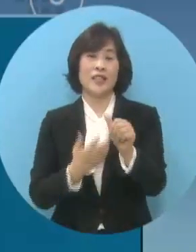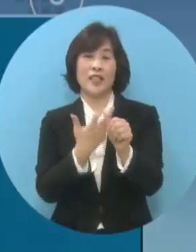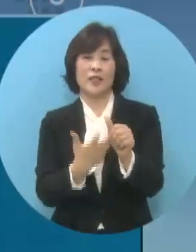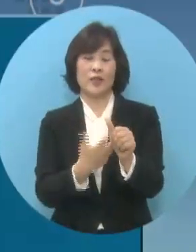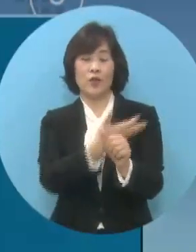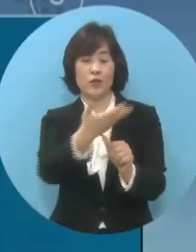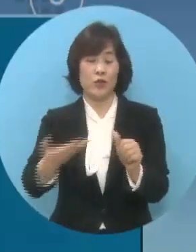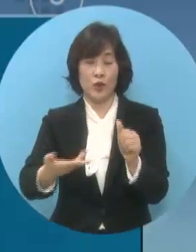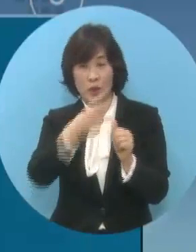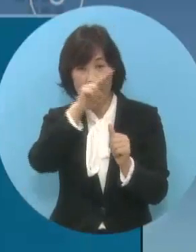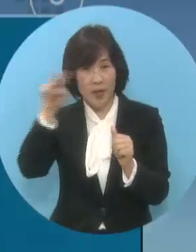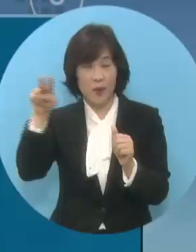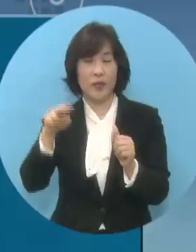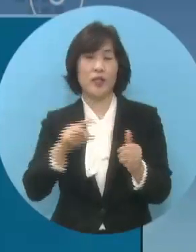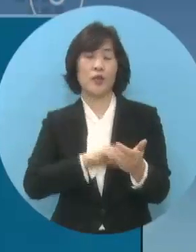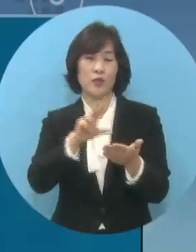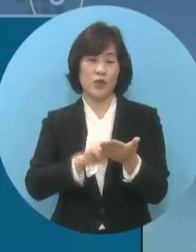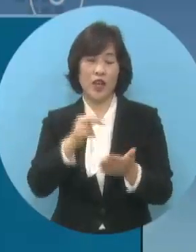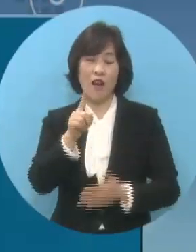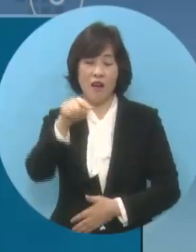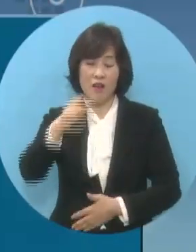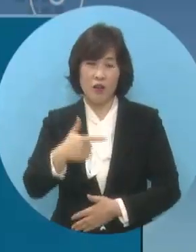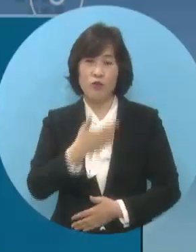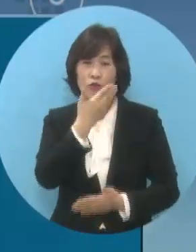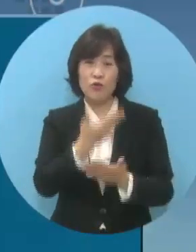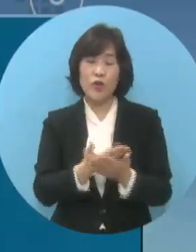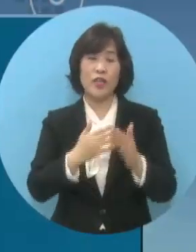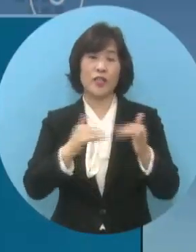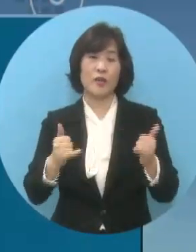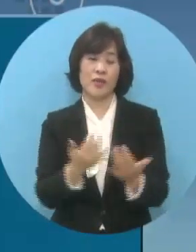바라보다를 주제로 남농, 허건 등 거장들의 작품을 선보입니다.